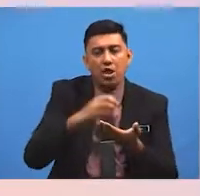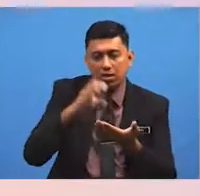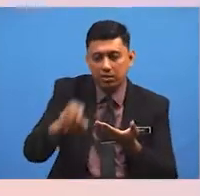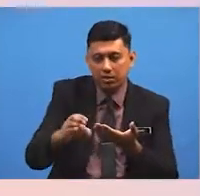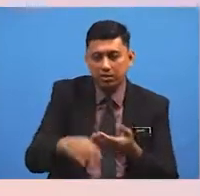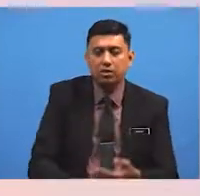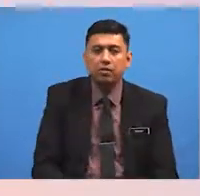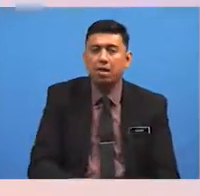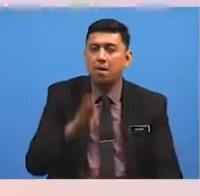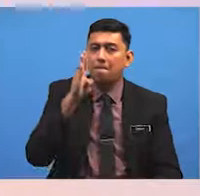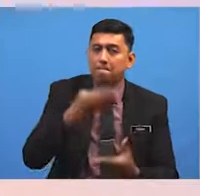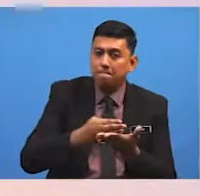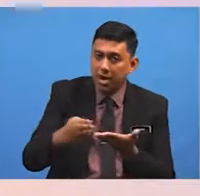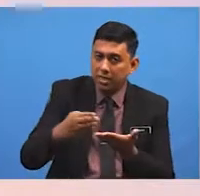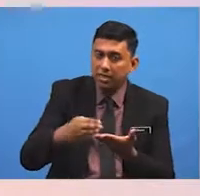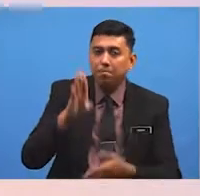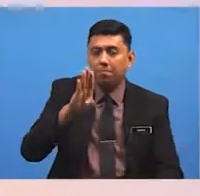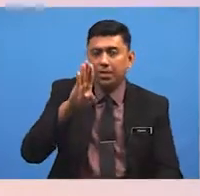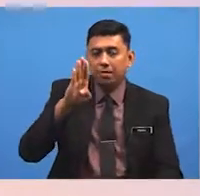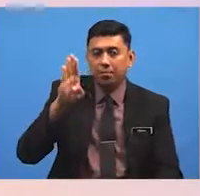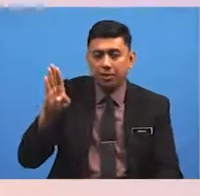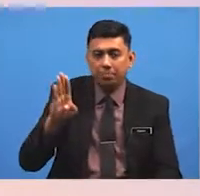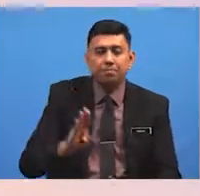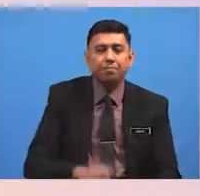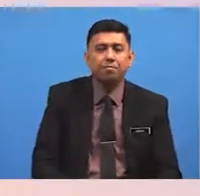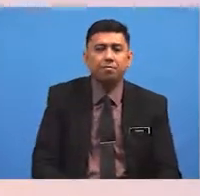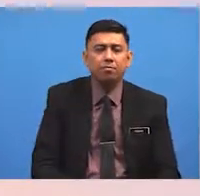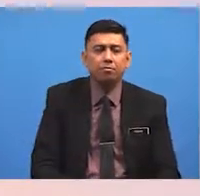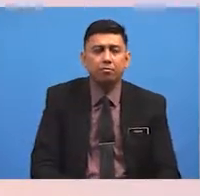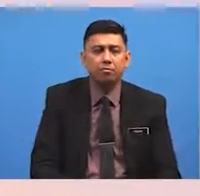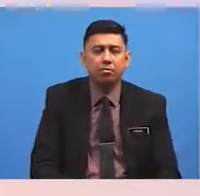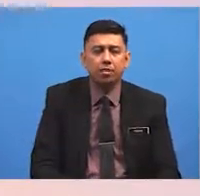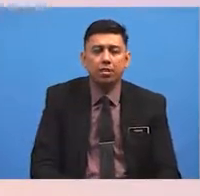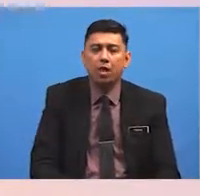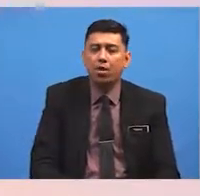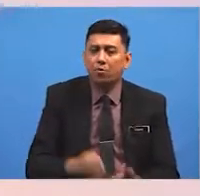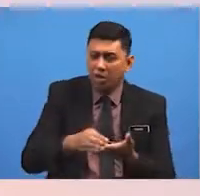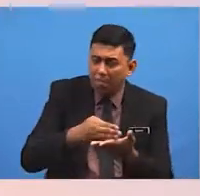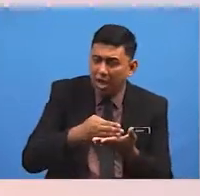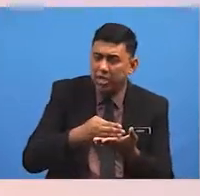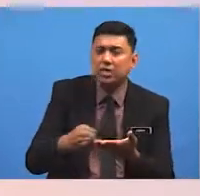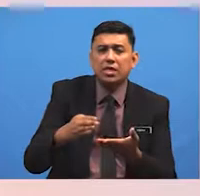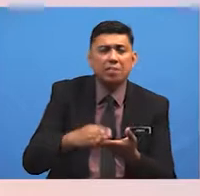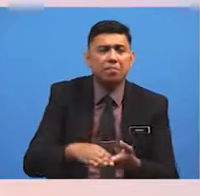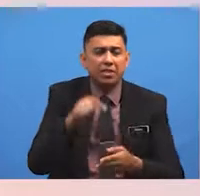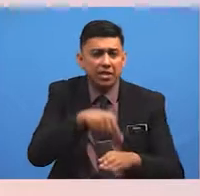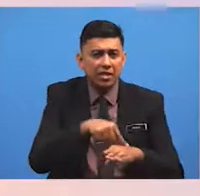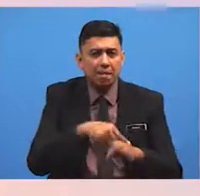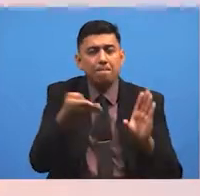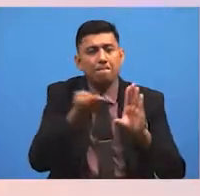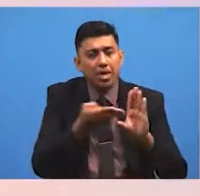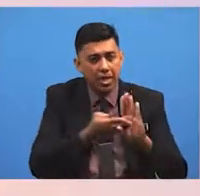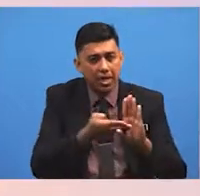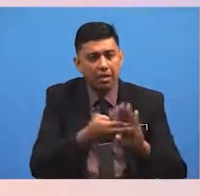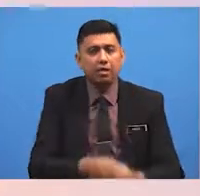bagi Bibi bagi tunai ini maksudnya Baki awal tunai di bank dan